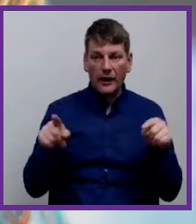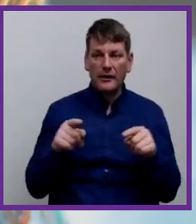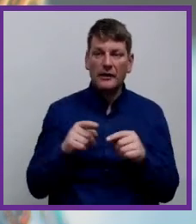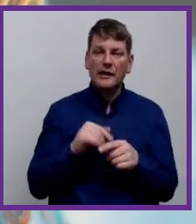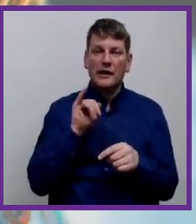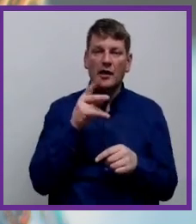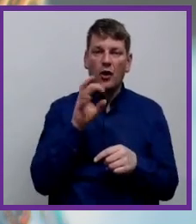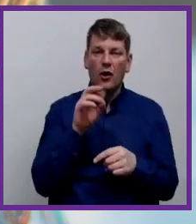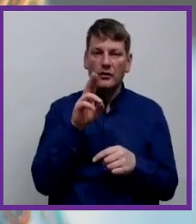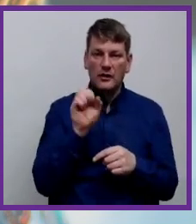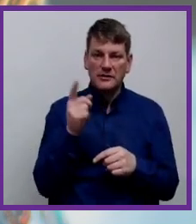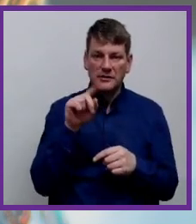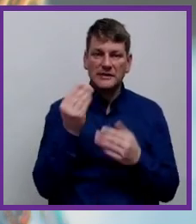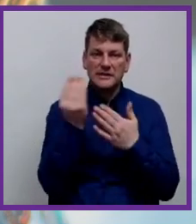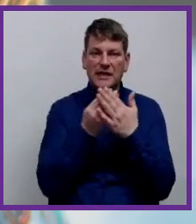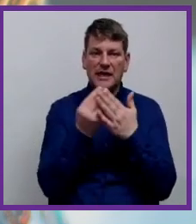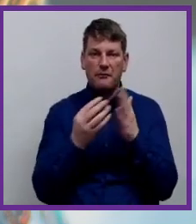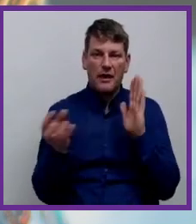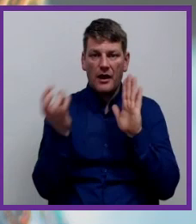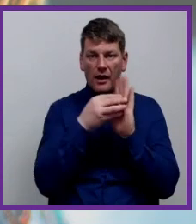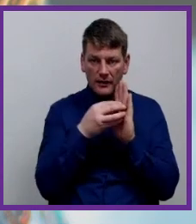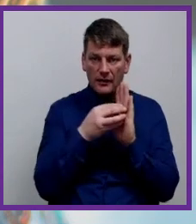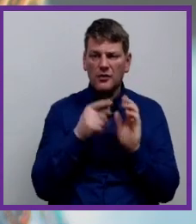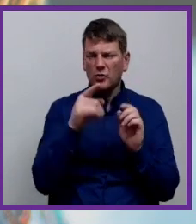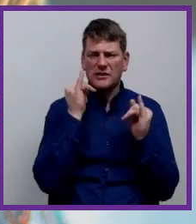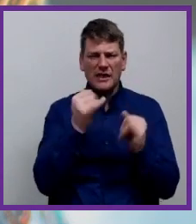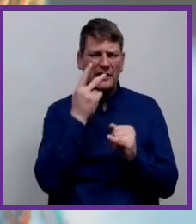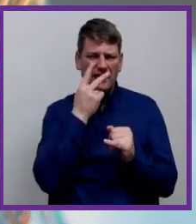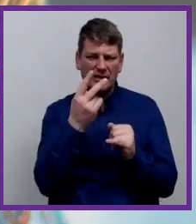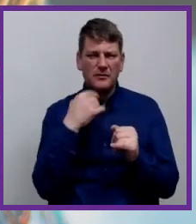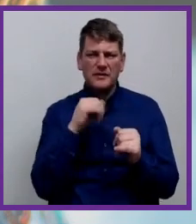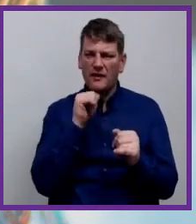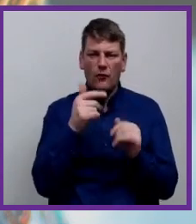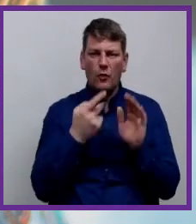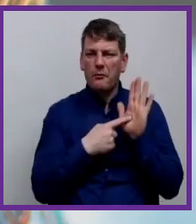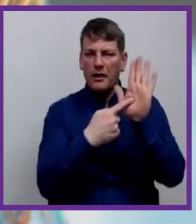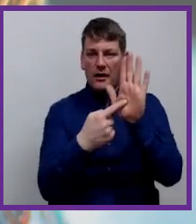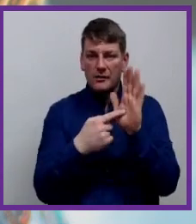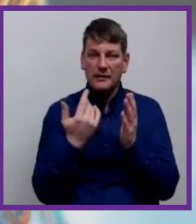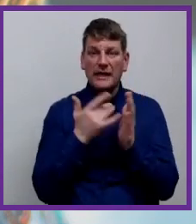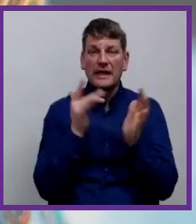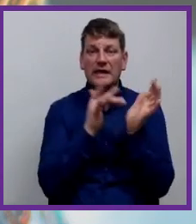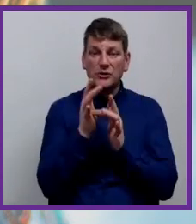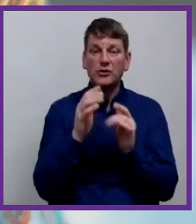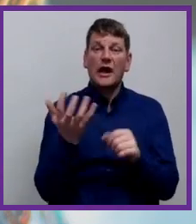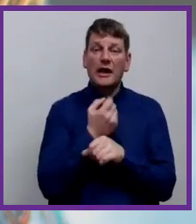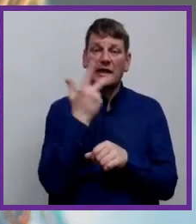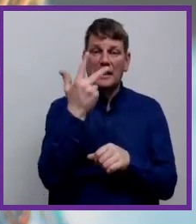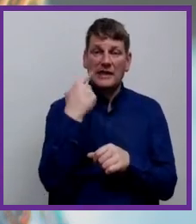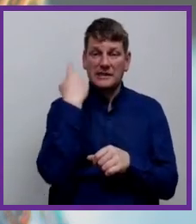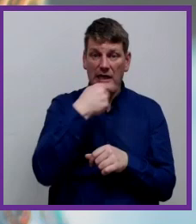ikonā zīmēt. Es viņu nu, nevaru parādīt, jo būs slikt redzams, bet, piemēram, Kristus ar trim sejā. Nu, izskatās